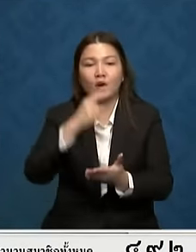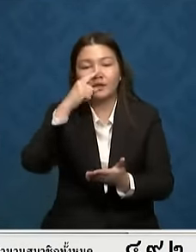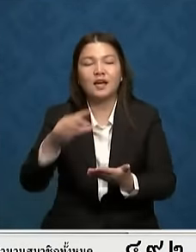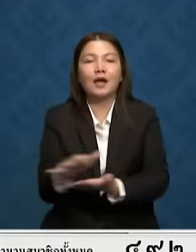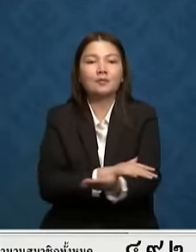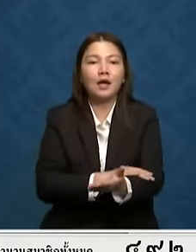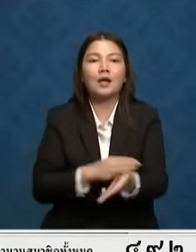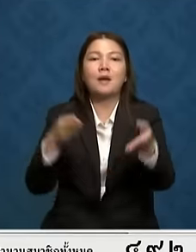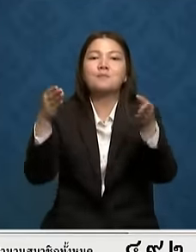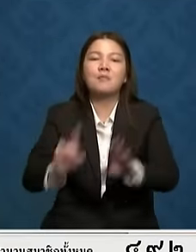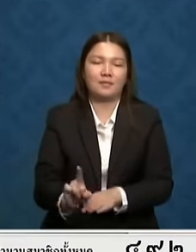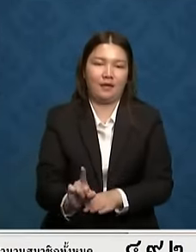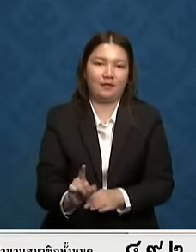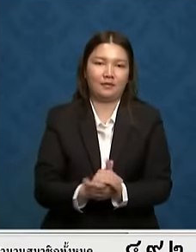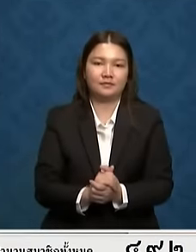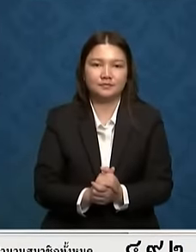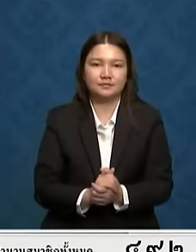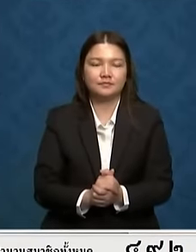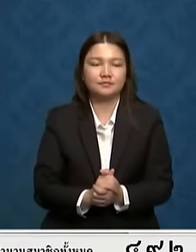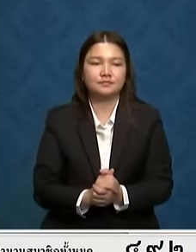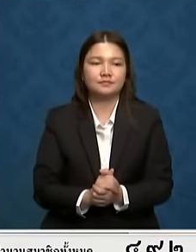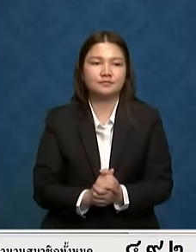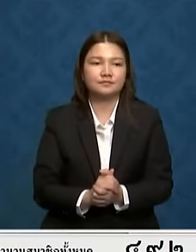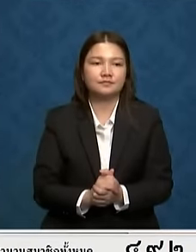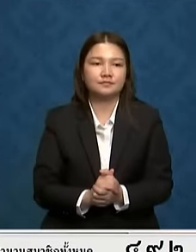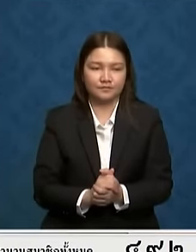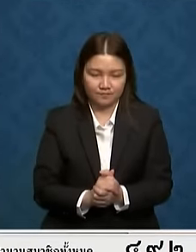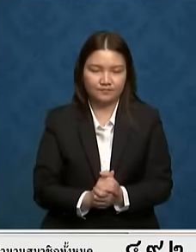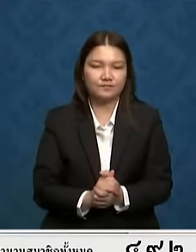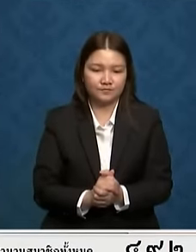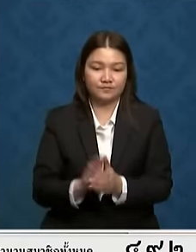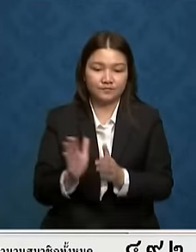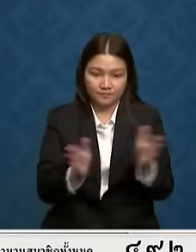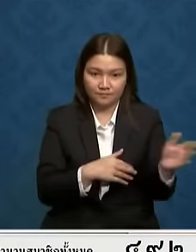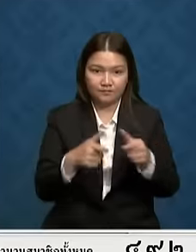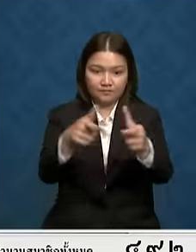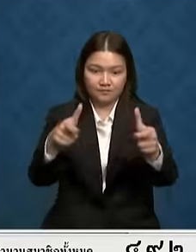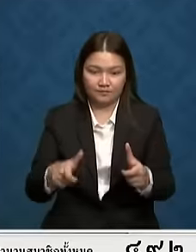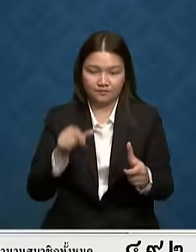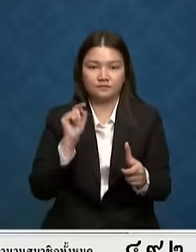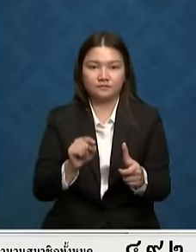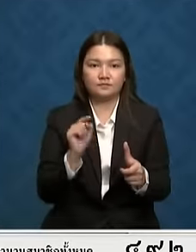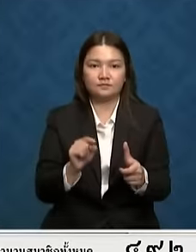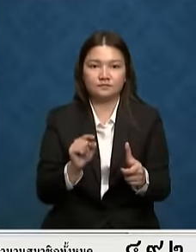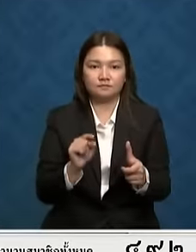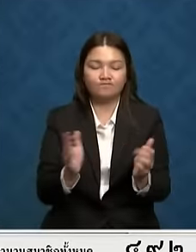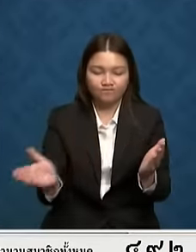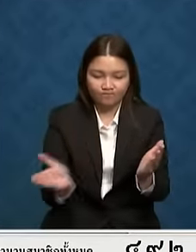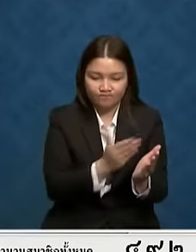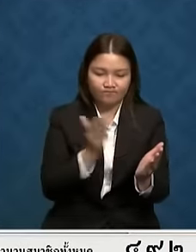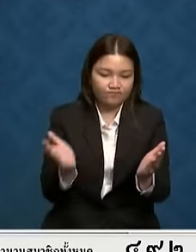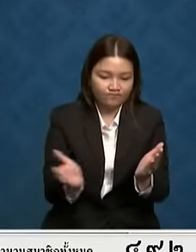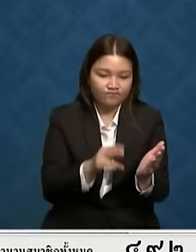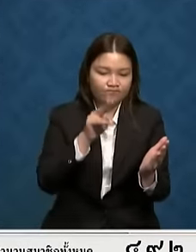ไทยเราอย่างไรจากที่ดิฉันได้ฟังรายรายงานนะคะและได้อ่านการศึกษาและ